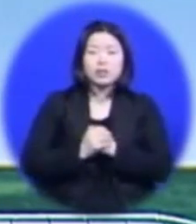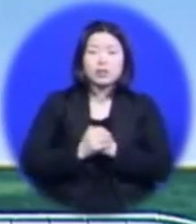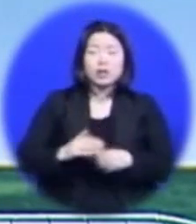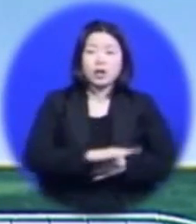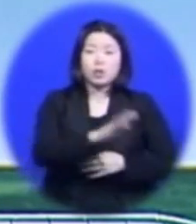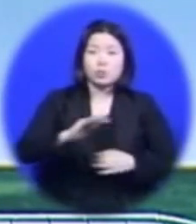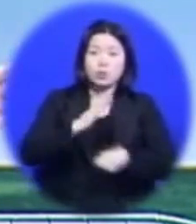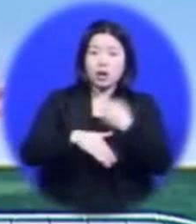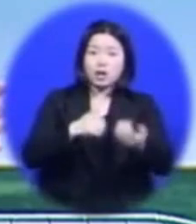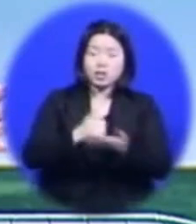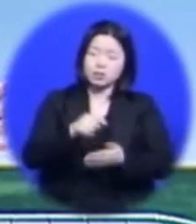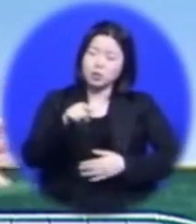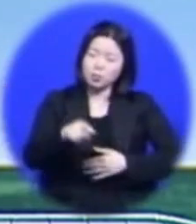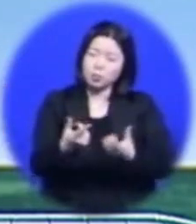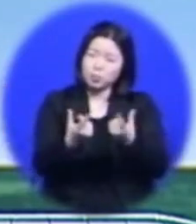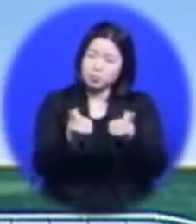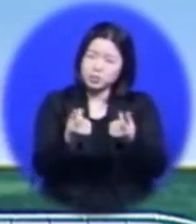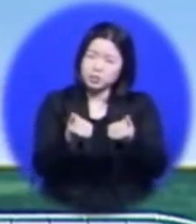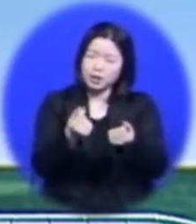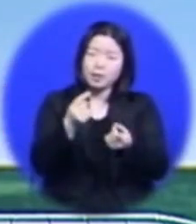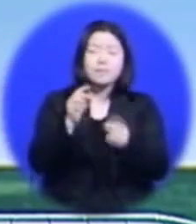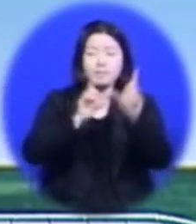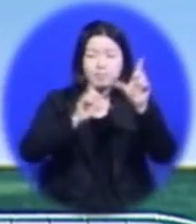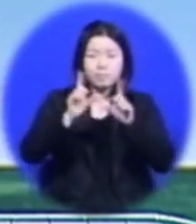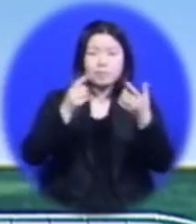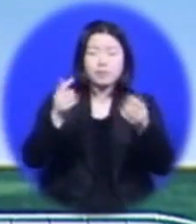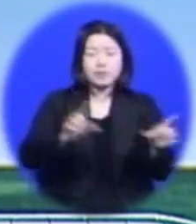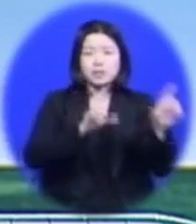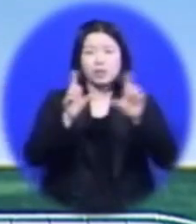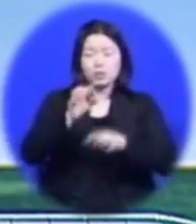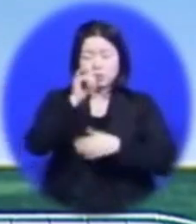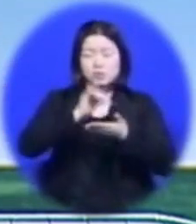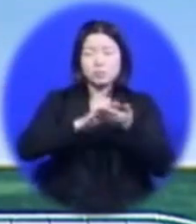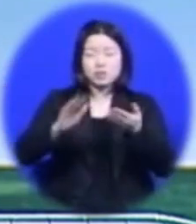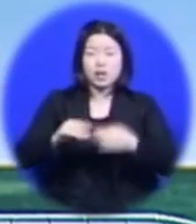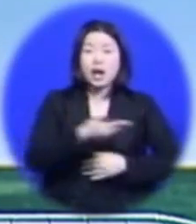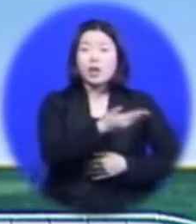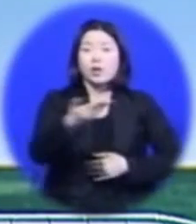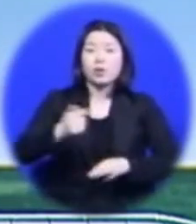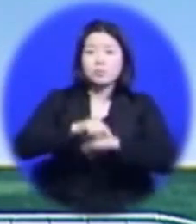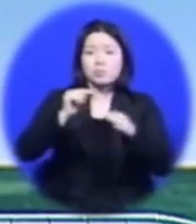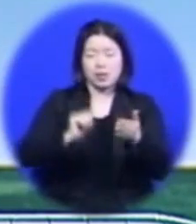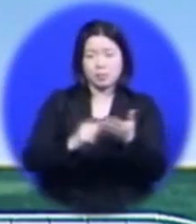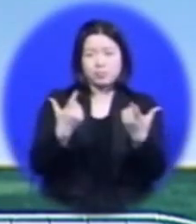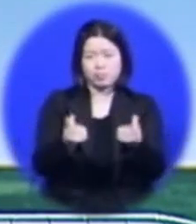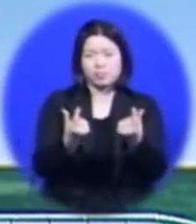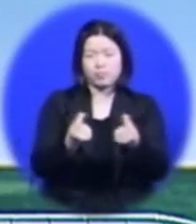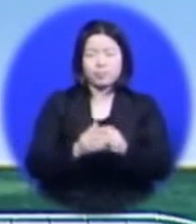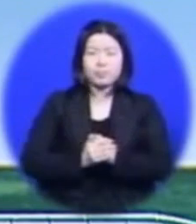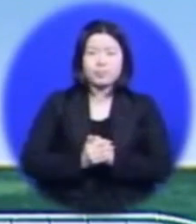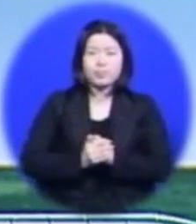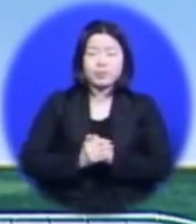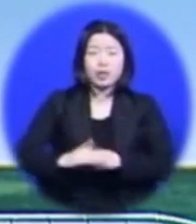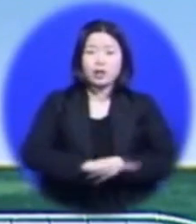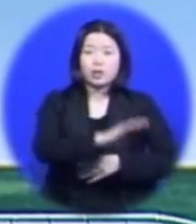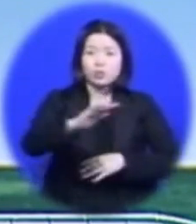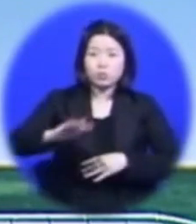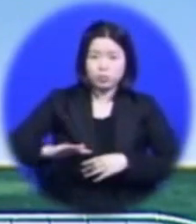우리가 하나님과 꼭 그와 같이 살았던 겁니다. 여러분의 마음이 그렇습니다.